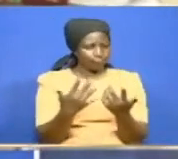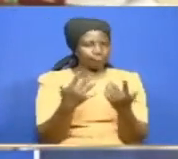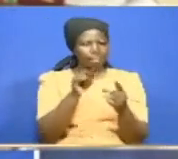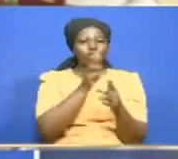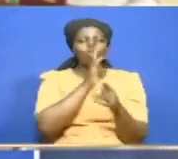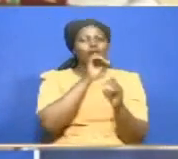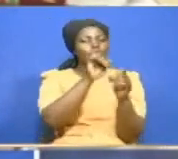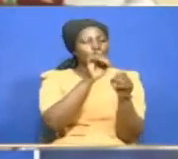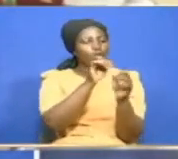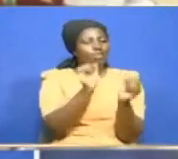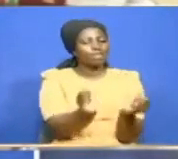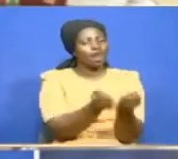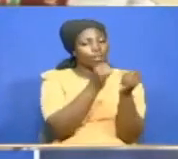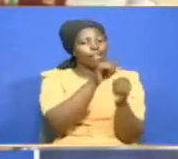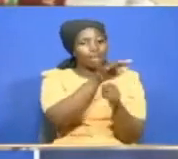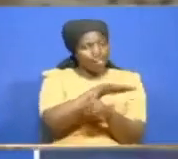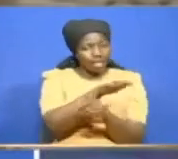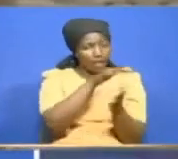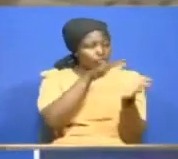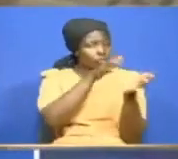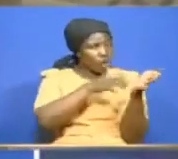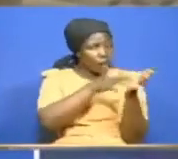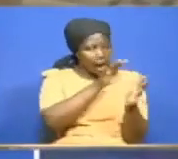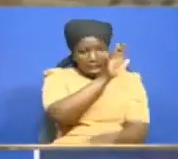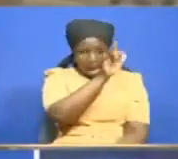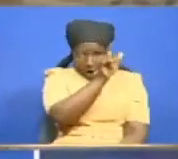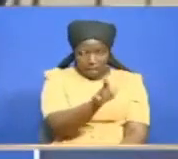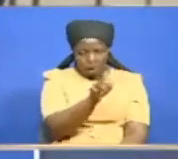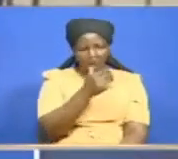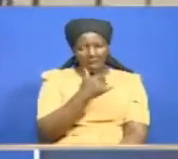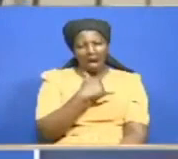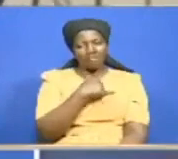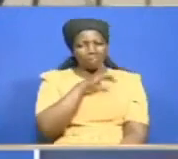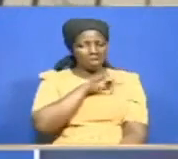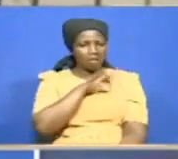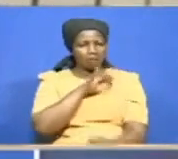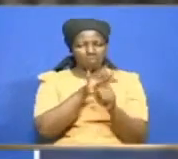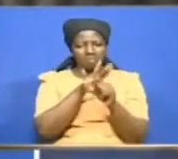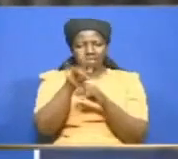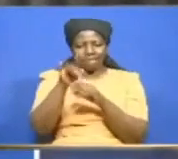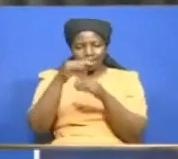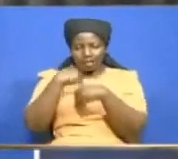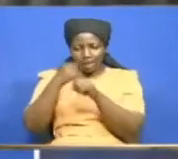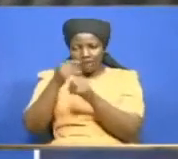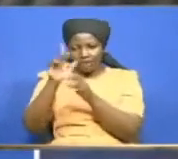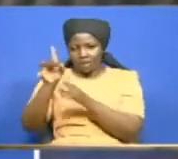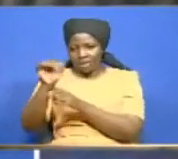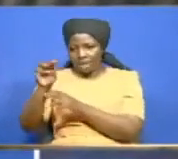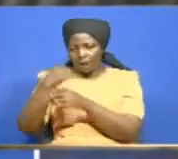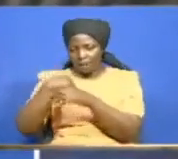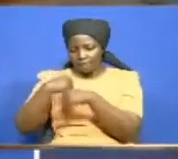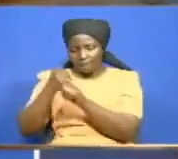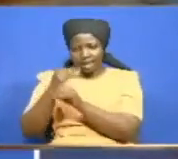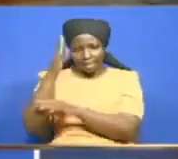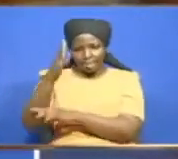Ukambani itakuwa imesaidika sana. Construction of the dam has created direct jobs and also seen some